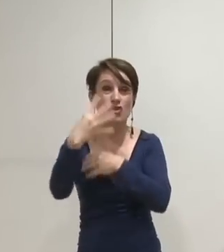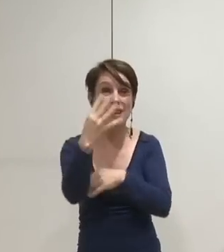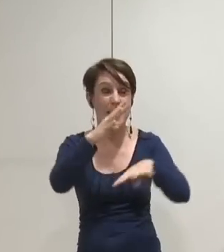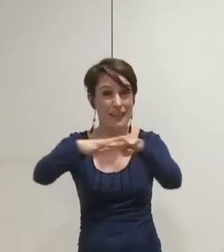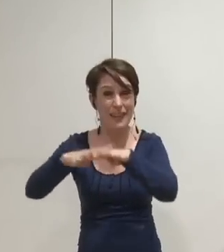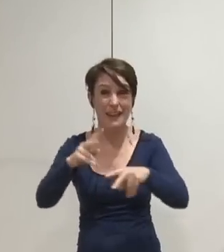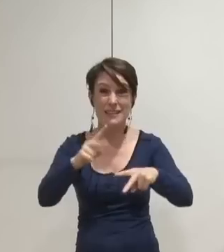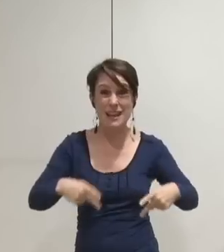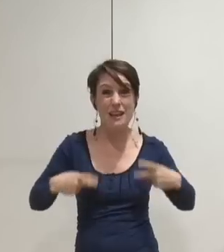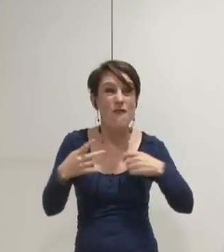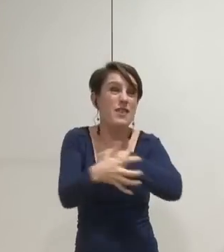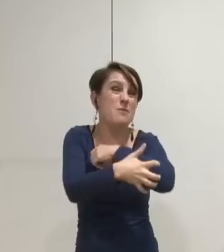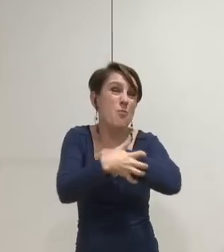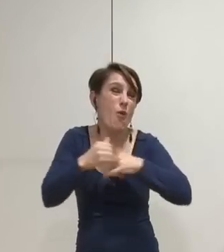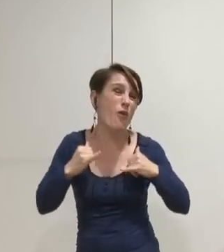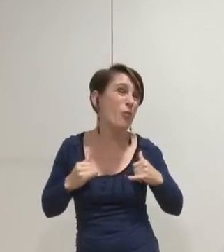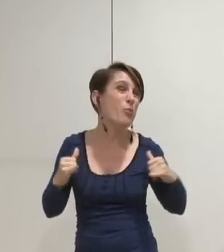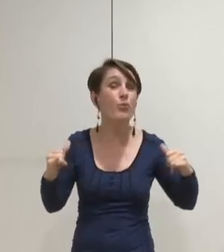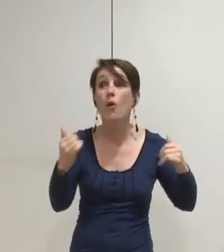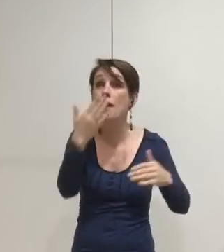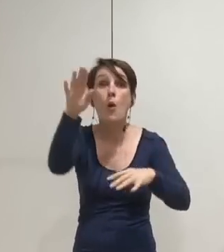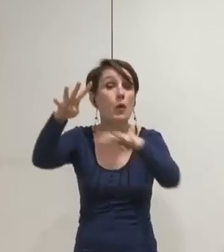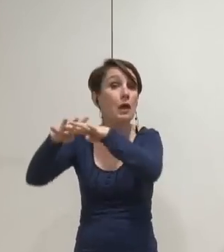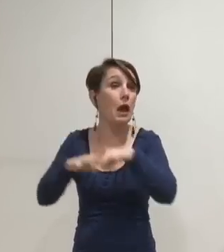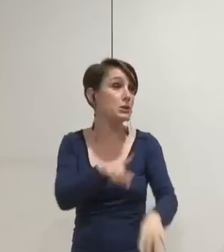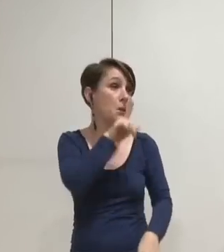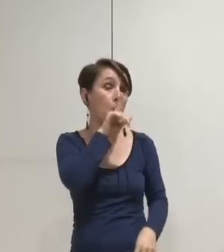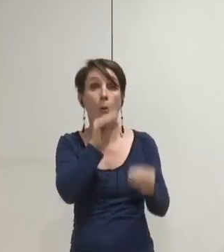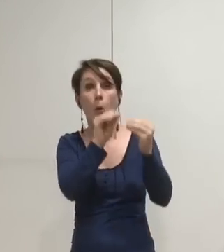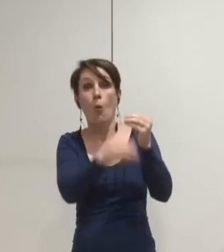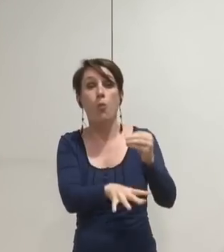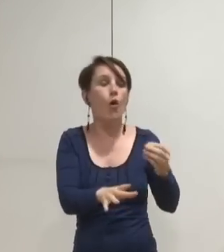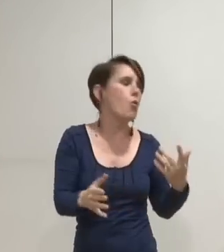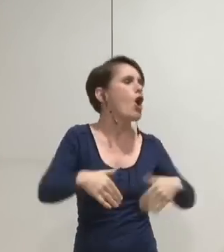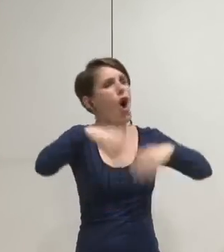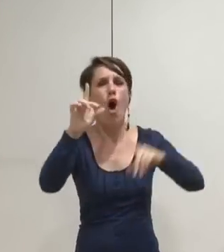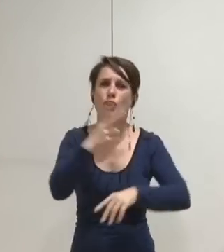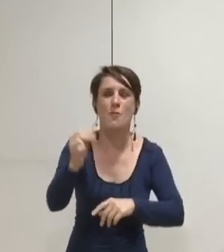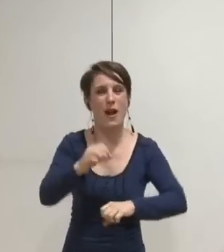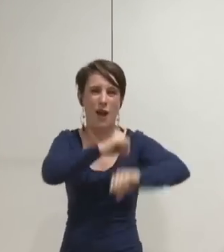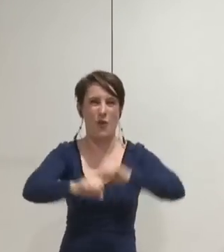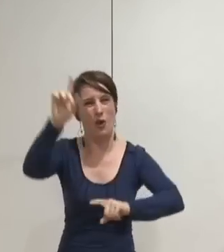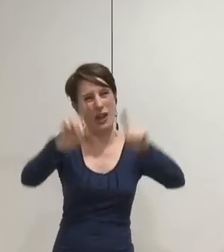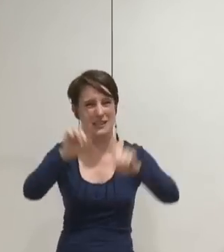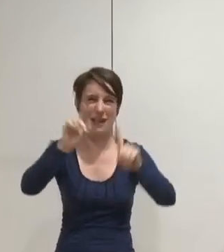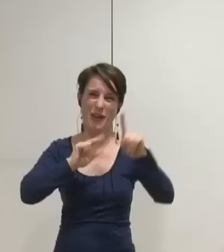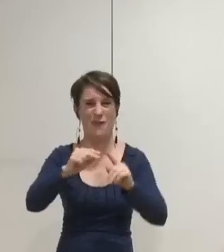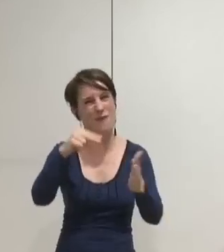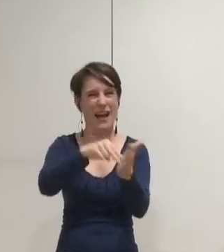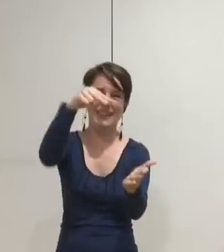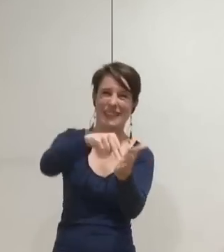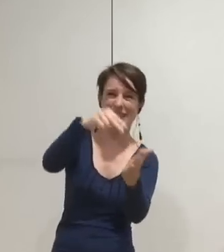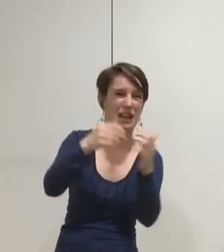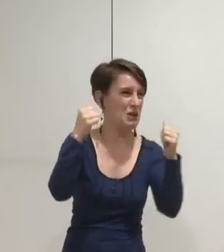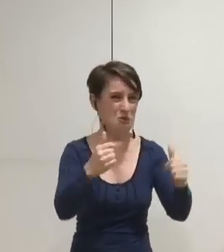seuil de pauvreté et on n' pas parlé des autres quartiers mais bon on va quand même faire la fête des tuile ce sera formidable ça aura de la